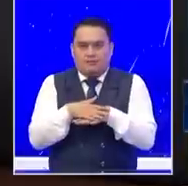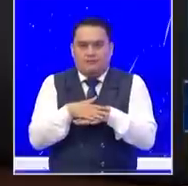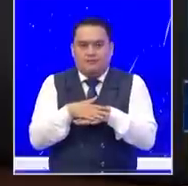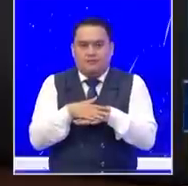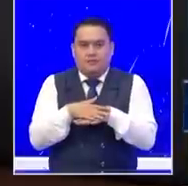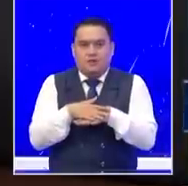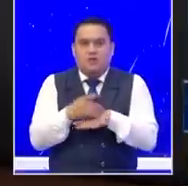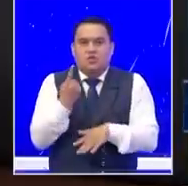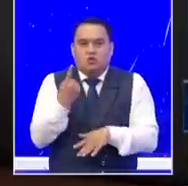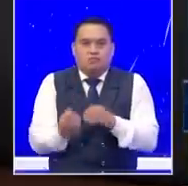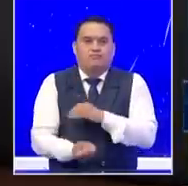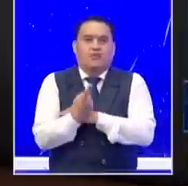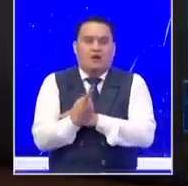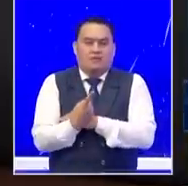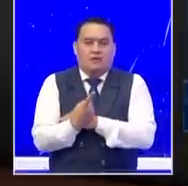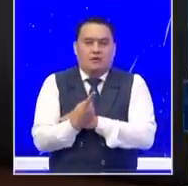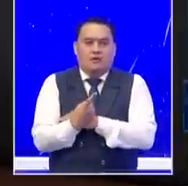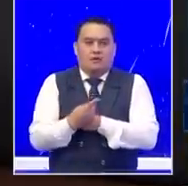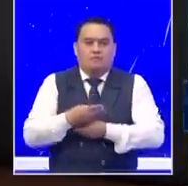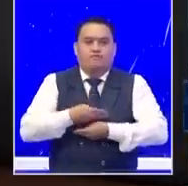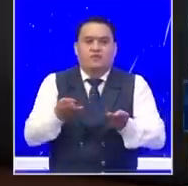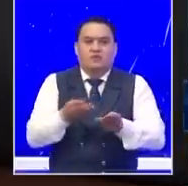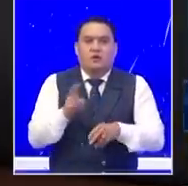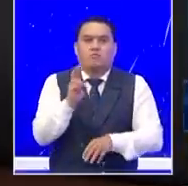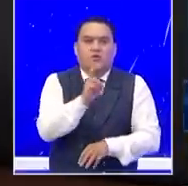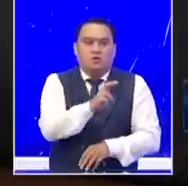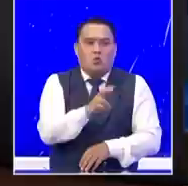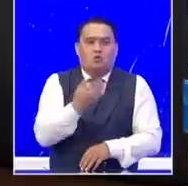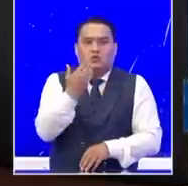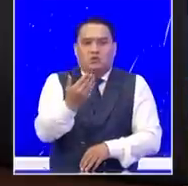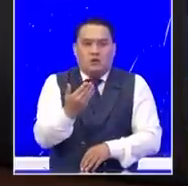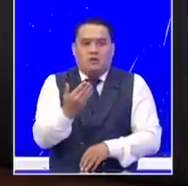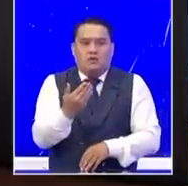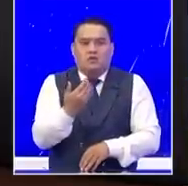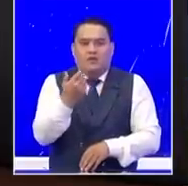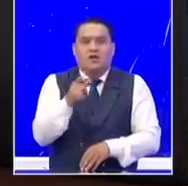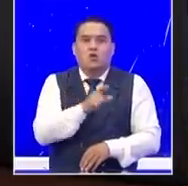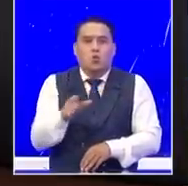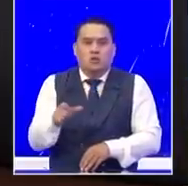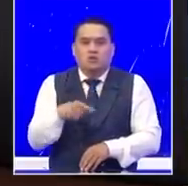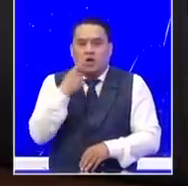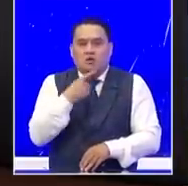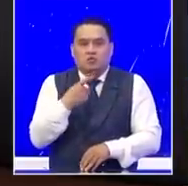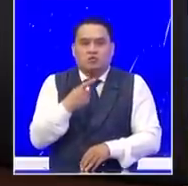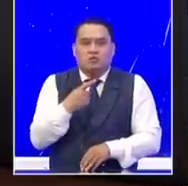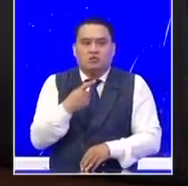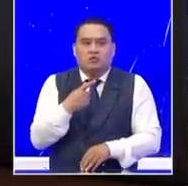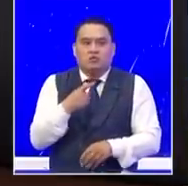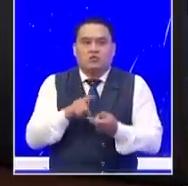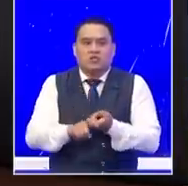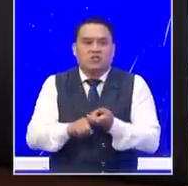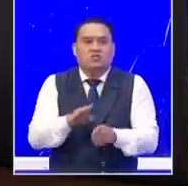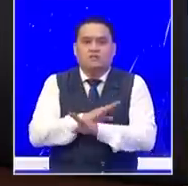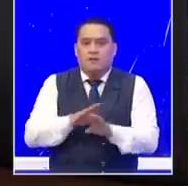переживать. Еще одна появилась, которая ездила. Раз она ездит, ты должен был с ней... Твои люди должны были сказать, слушай, нигде не